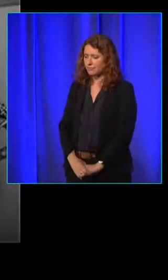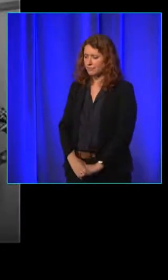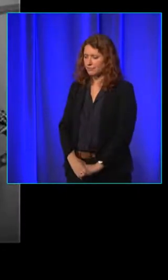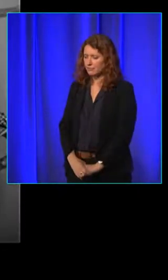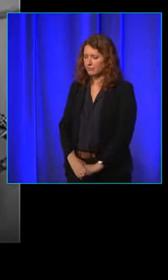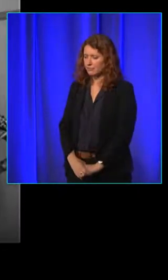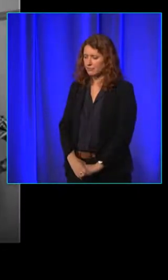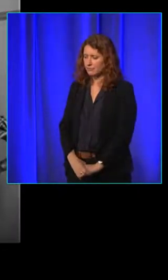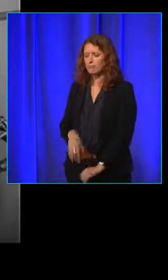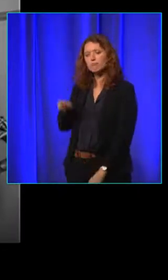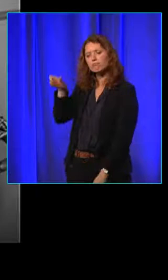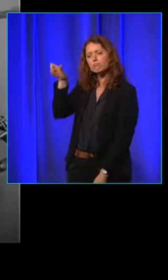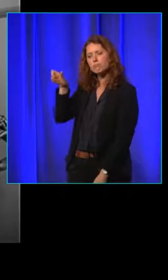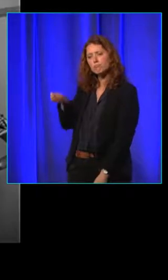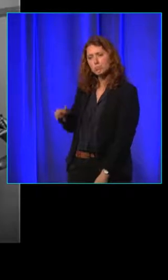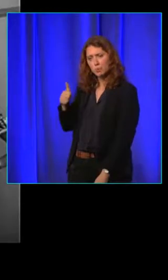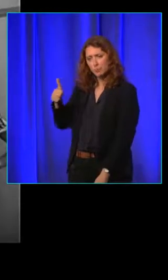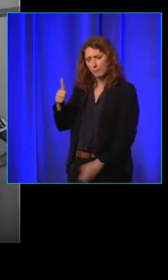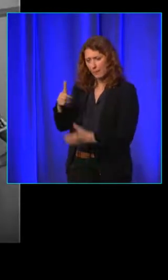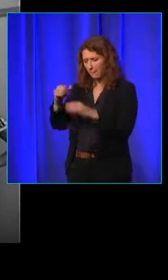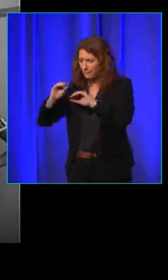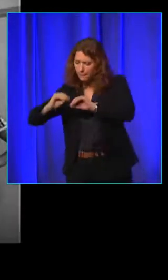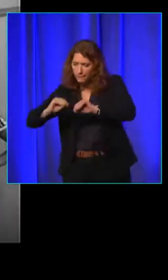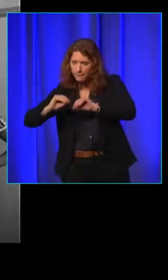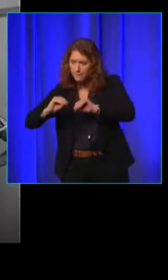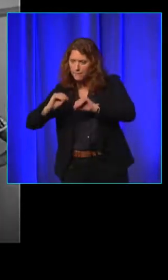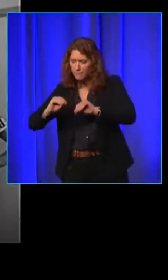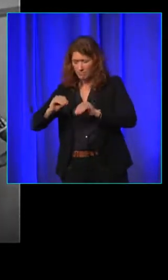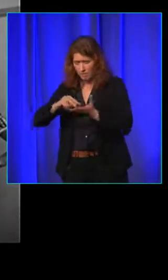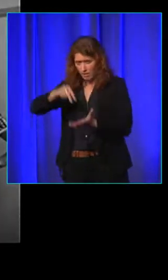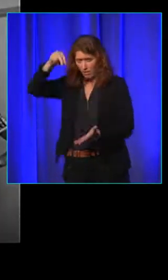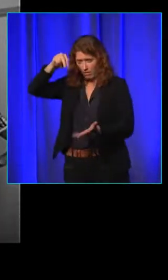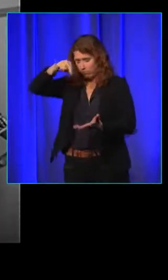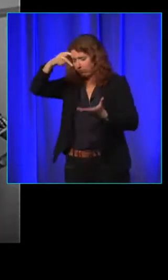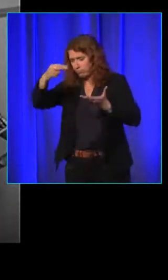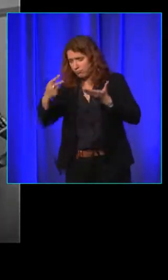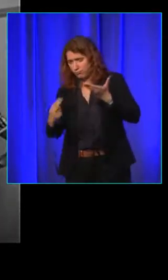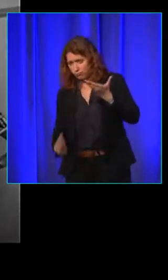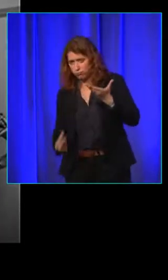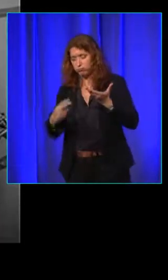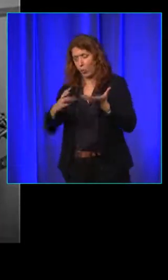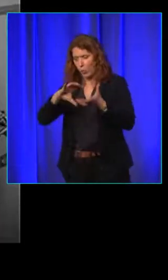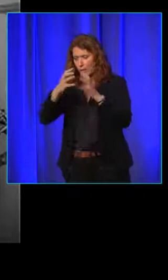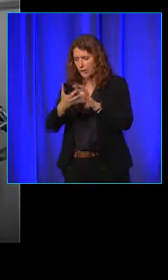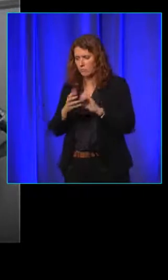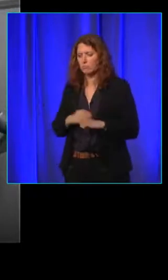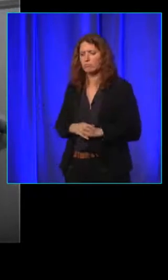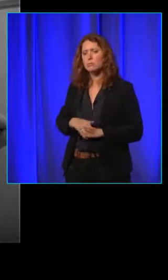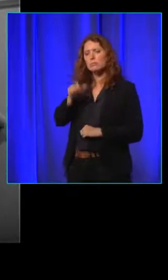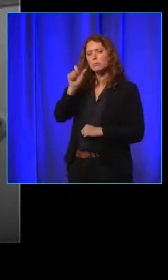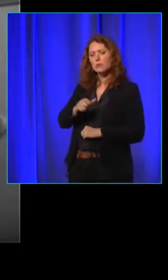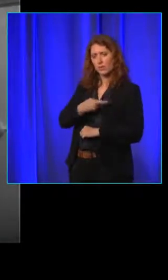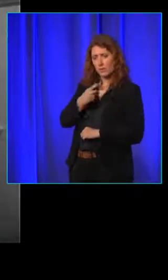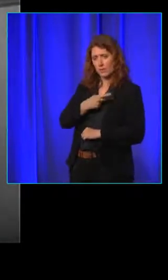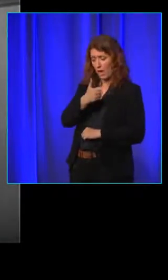Evgenia Bogdanovskaya apprend à Oleg Zaitsev un saut compliqué. Au plongeon. Anatoly Alexeyev, un psychohygiéniste,